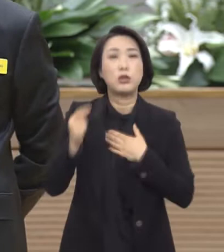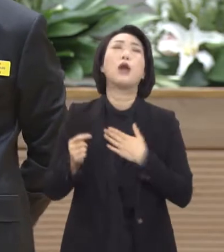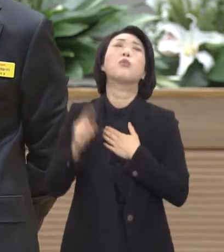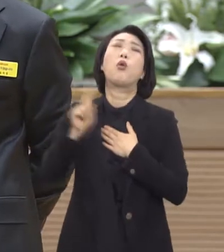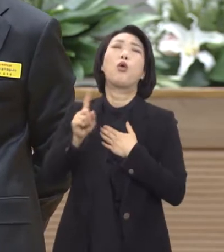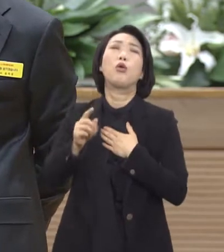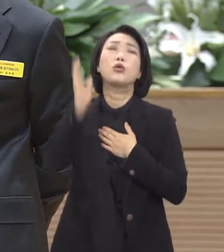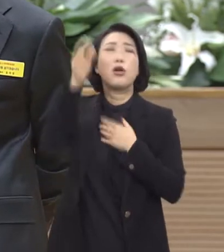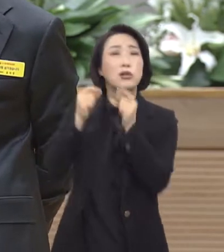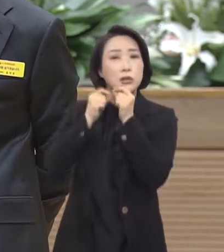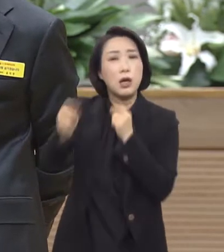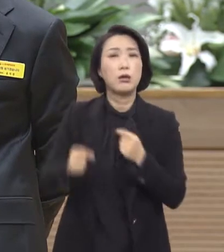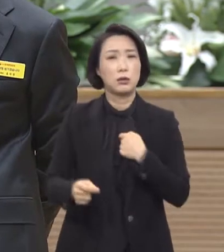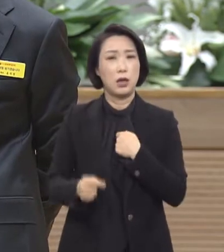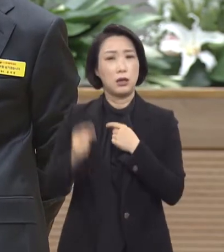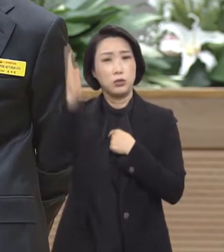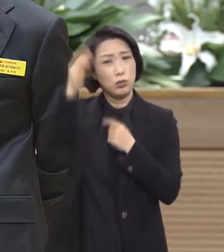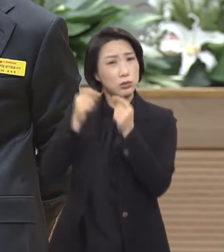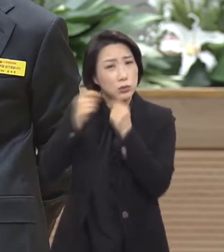사기꾼이지 나는 완전 이거는.